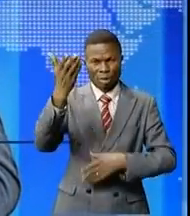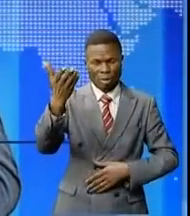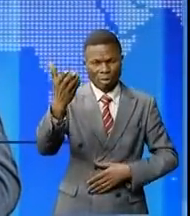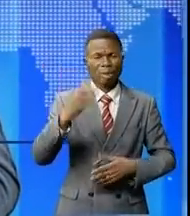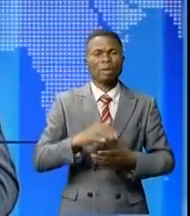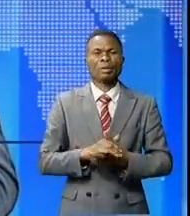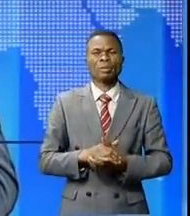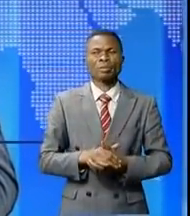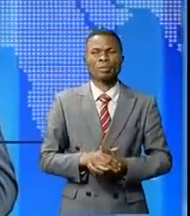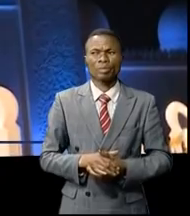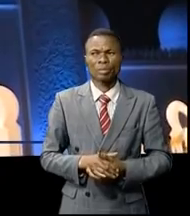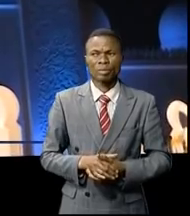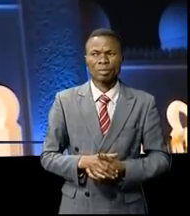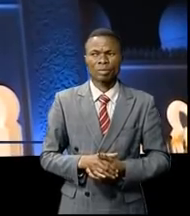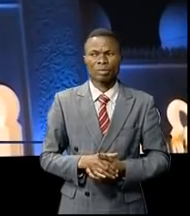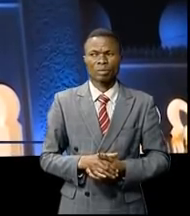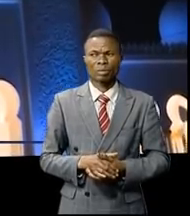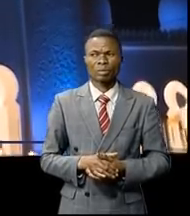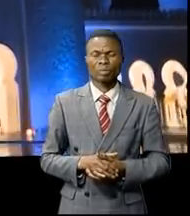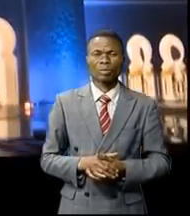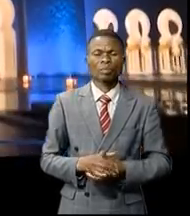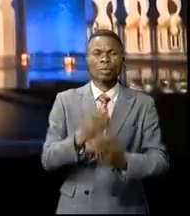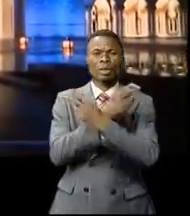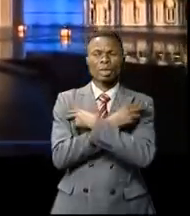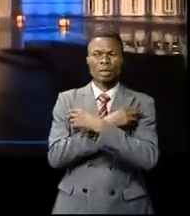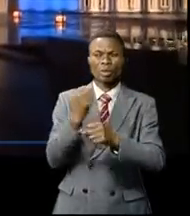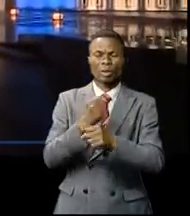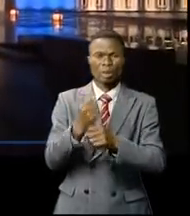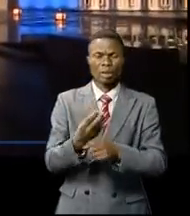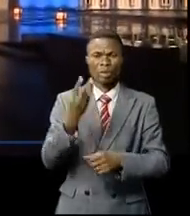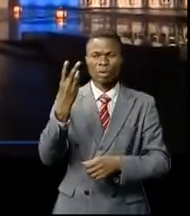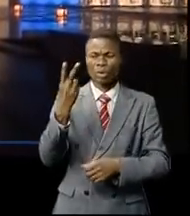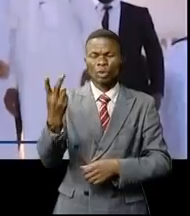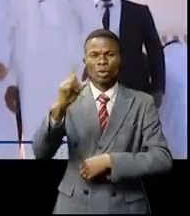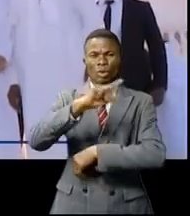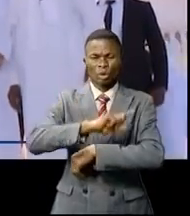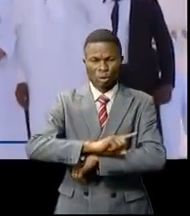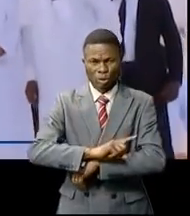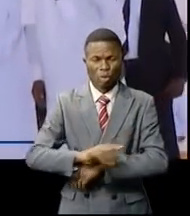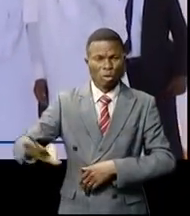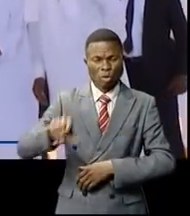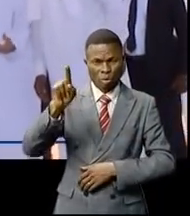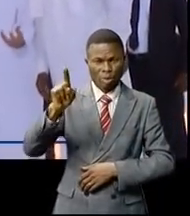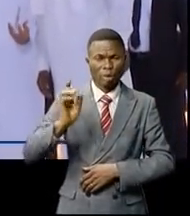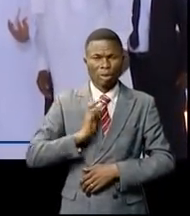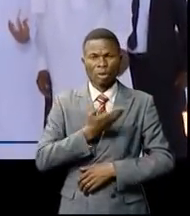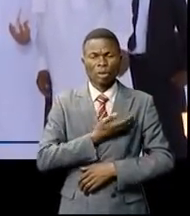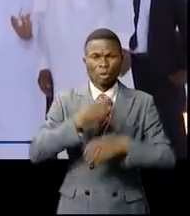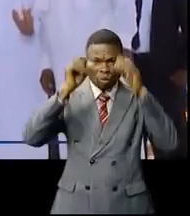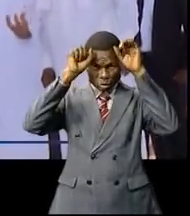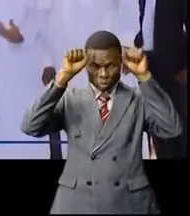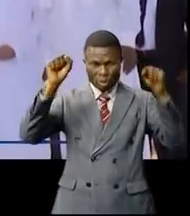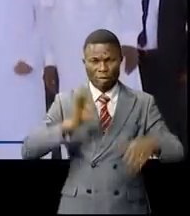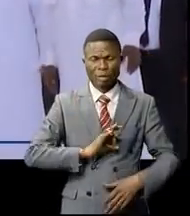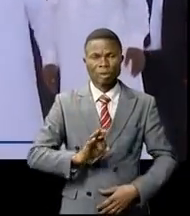reportage pendant son séjour de travail de 72 heures aux émirats arabes unis le président de la république démocratique du congo